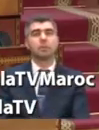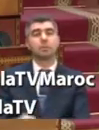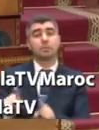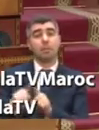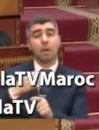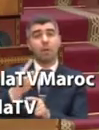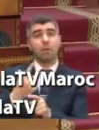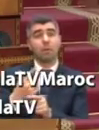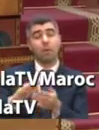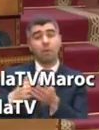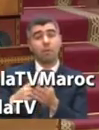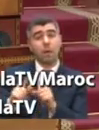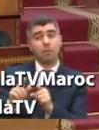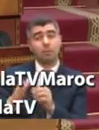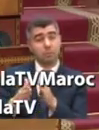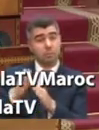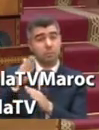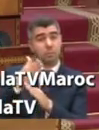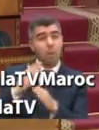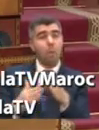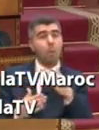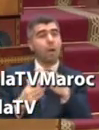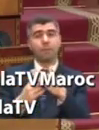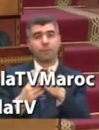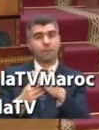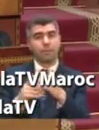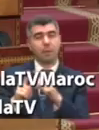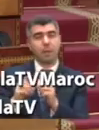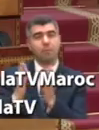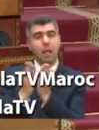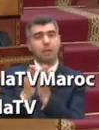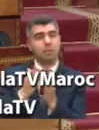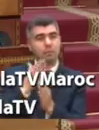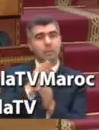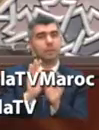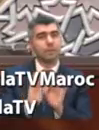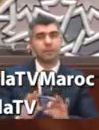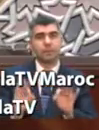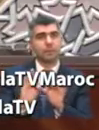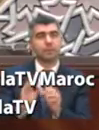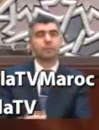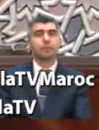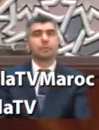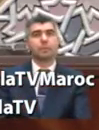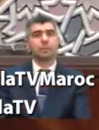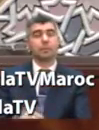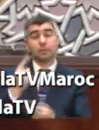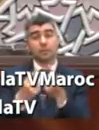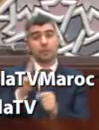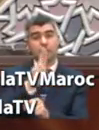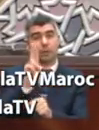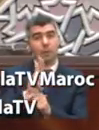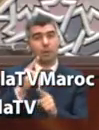ترحيله من مدينه الدار البيضاء وانقطع عن الدراسه، وذلك لعدم وجود اي جامعه بالقرب من هذا الاقليم. انتهى الوقت. هل هناك تعقيبات